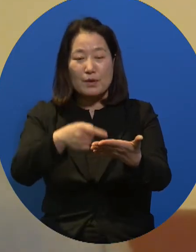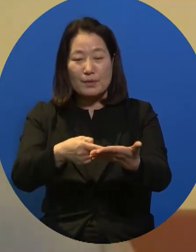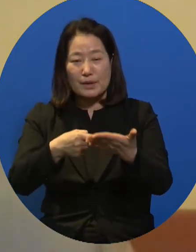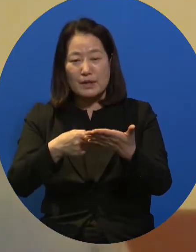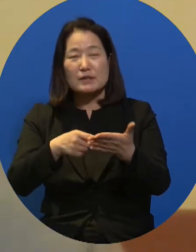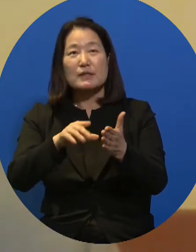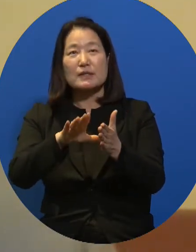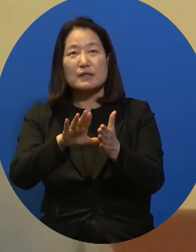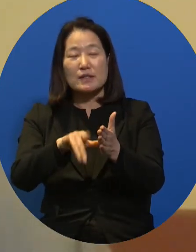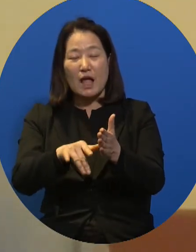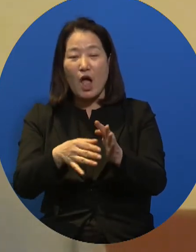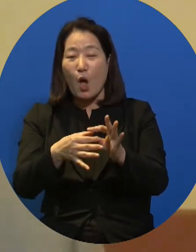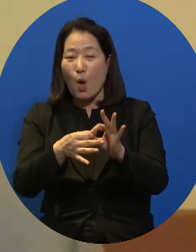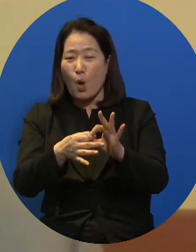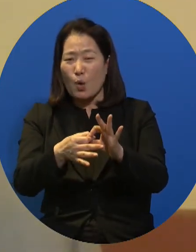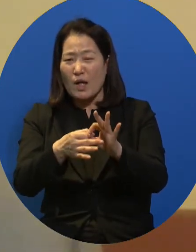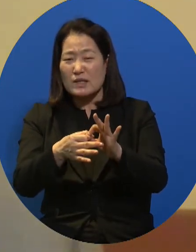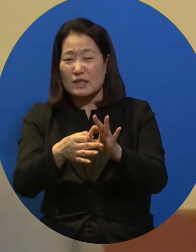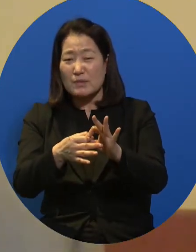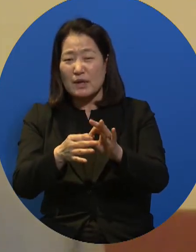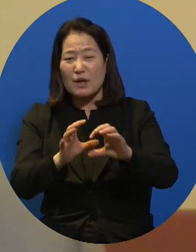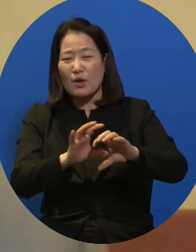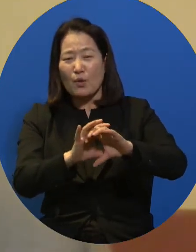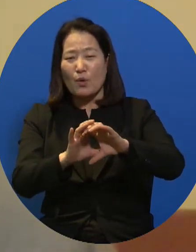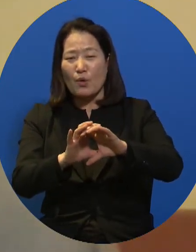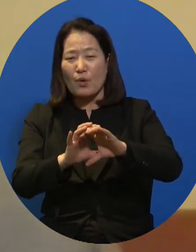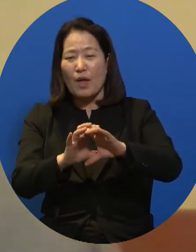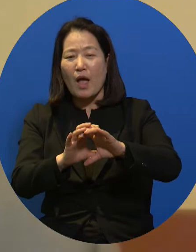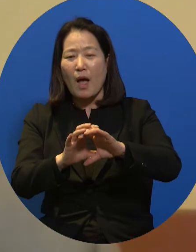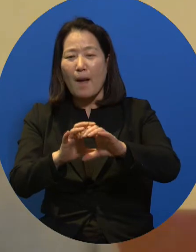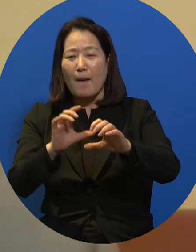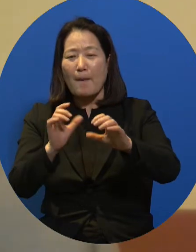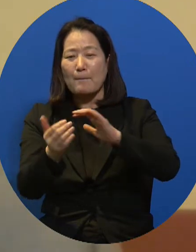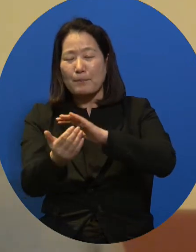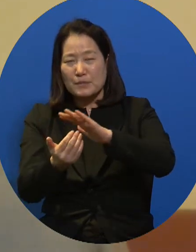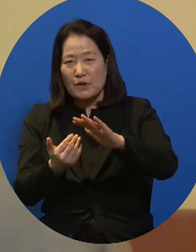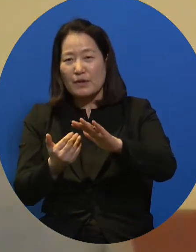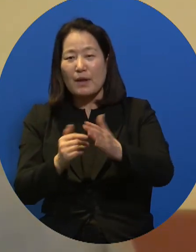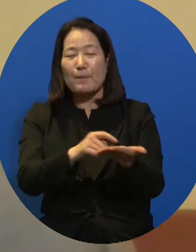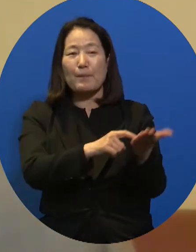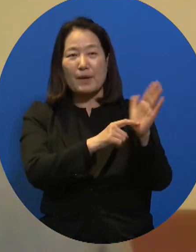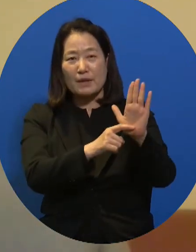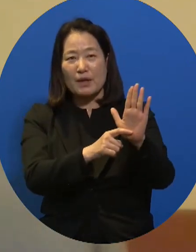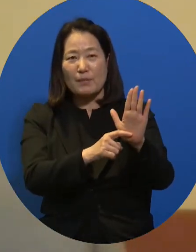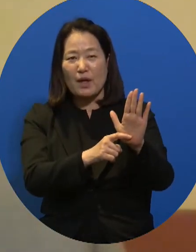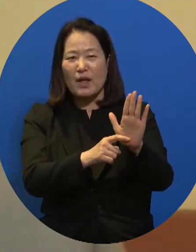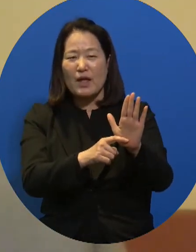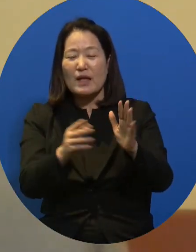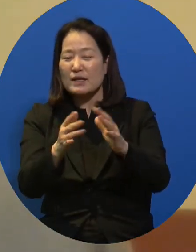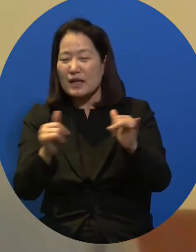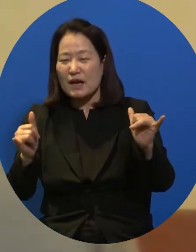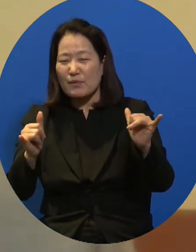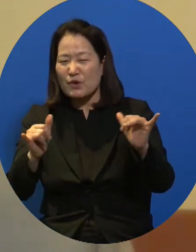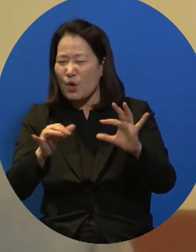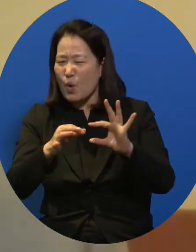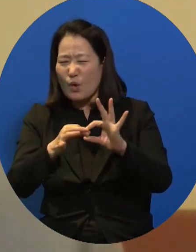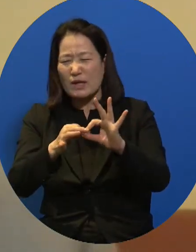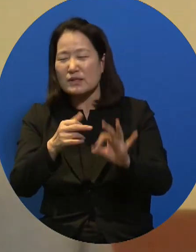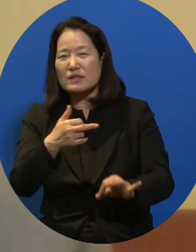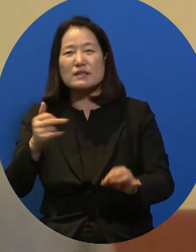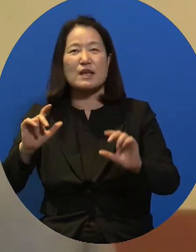관심이 우리가 기대했던 것보다는 높지 않았습니다. 안타깝게도. 하지만 그 이후에 이 보고서의 내용을 헝가리어로